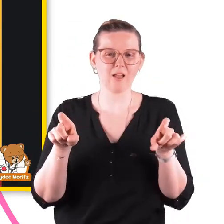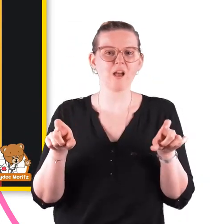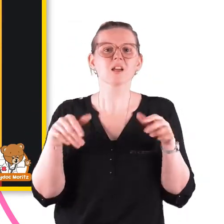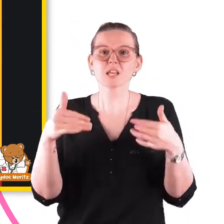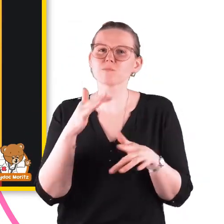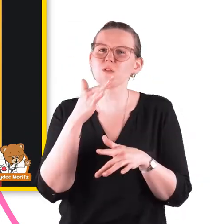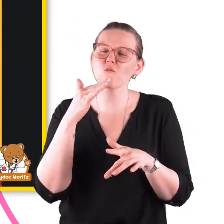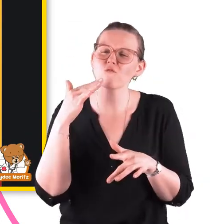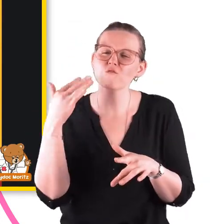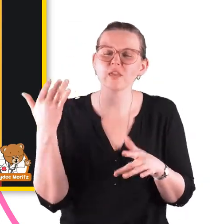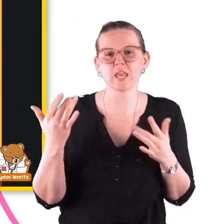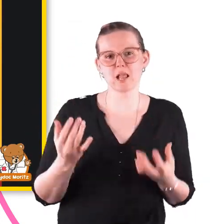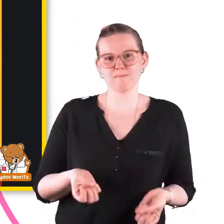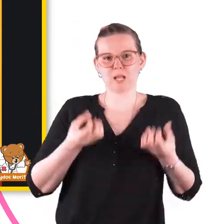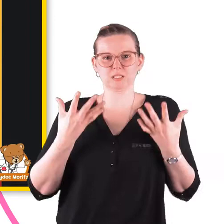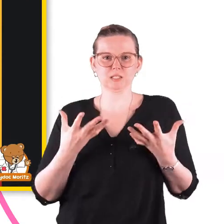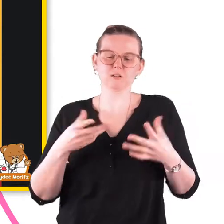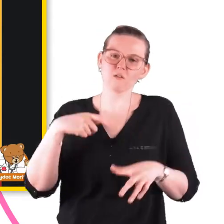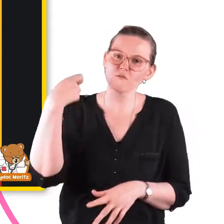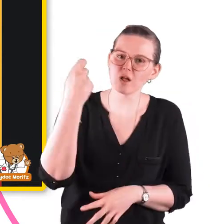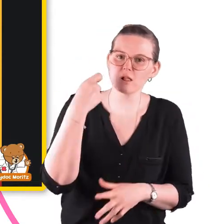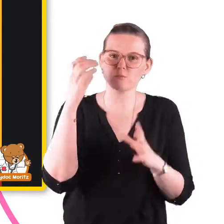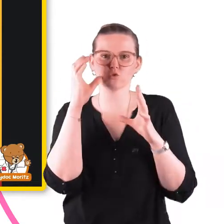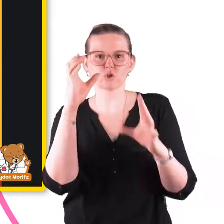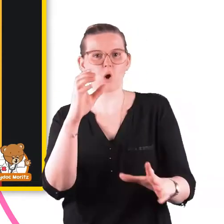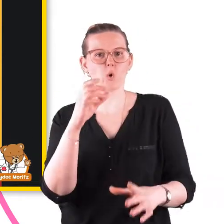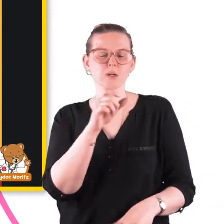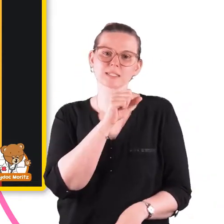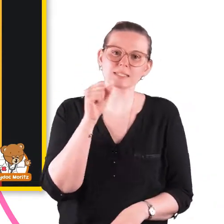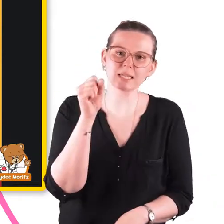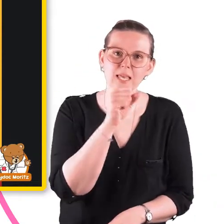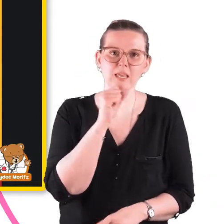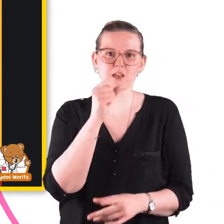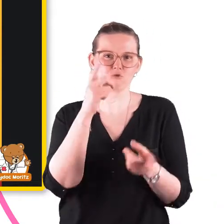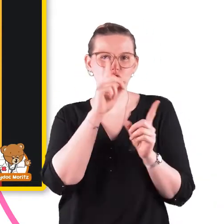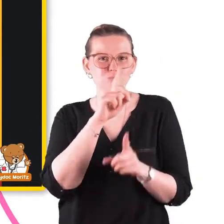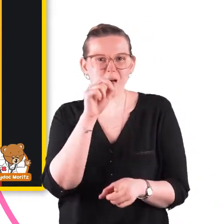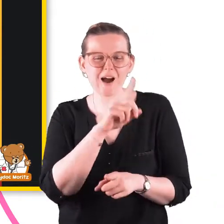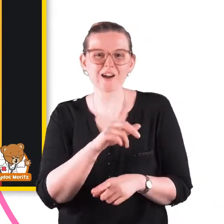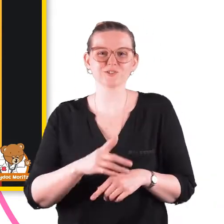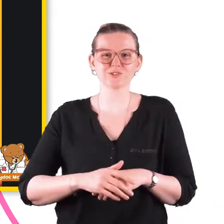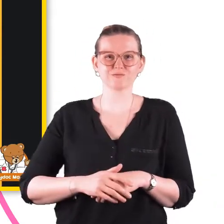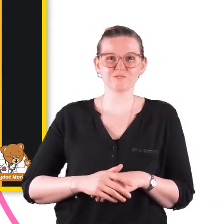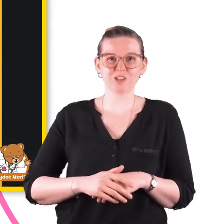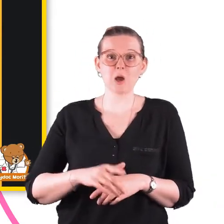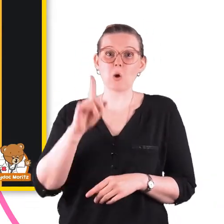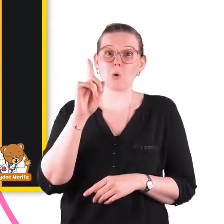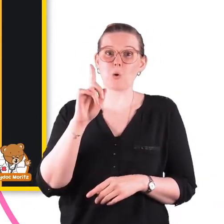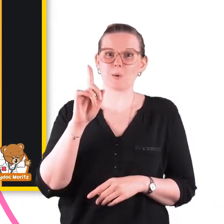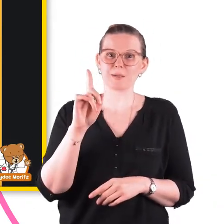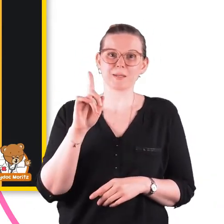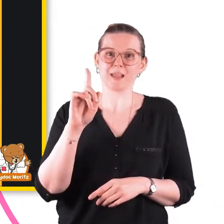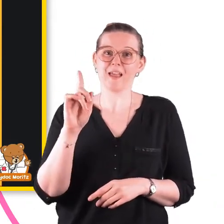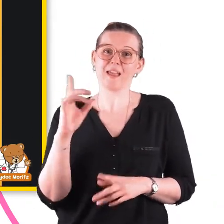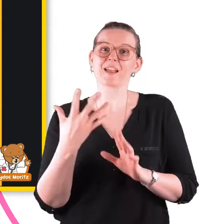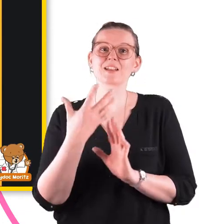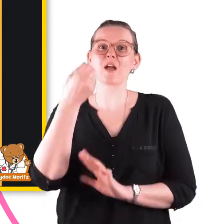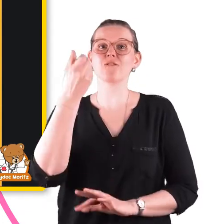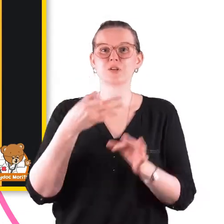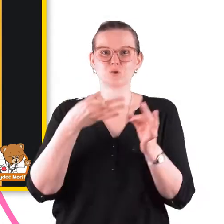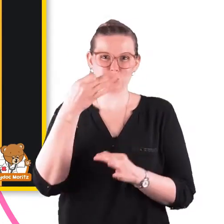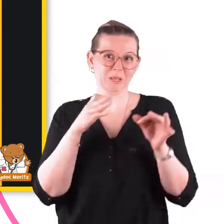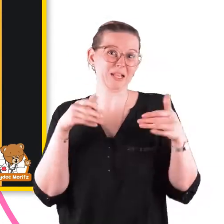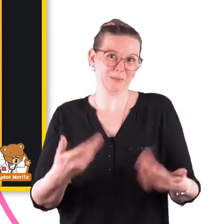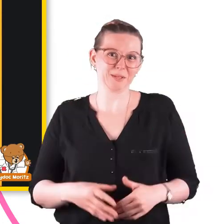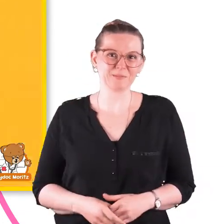richtig viel zu erleben. Wir schauen Filme, singen ein bisschen, haben Spaß und wir haben sogar ein Gewinnspiel mit im